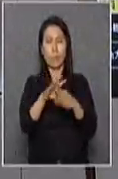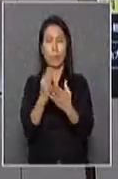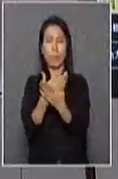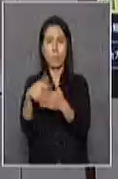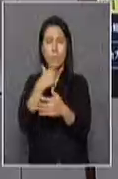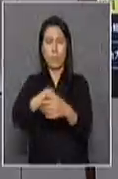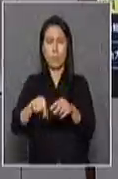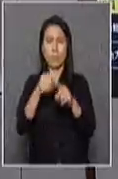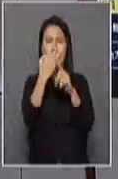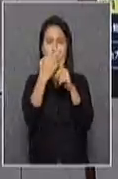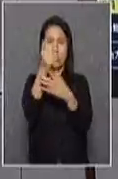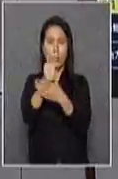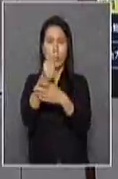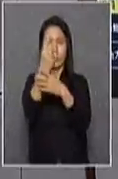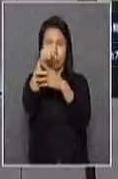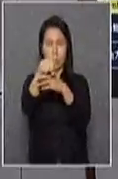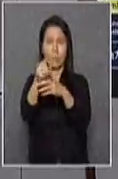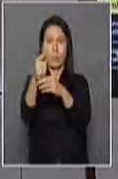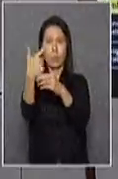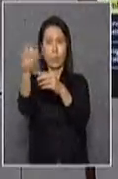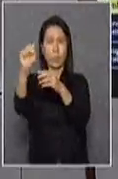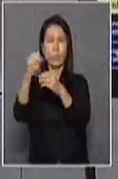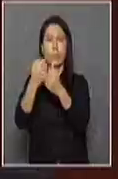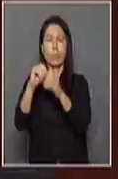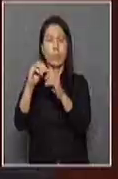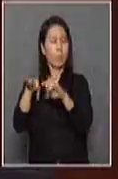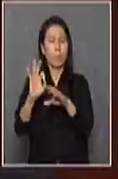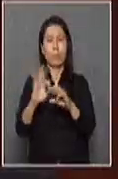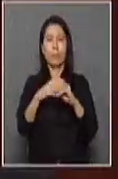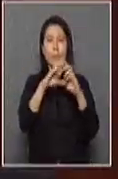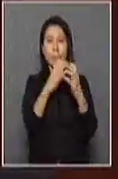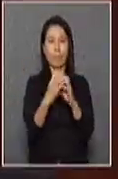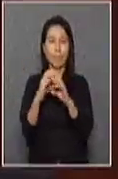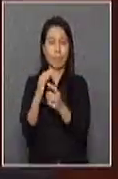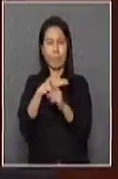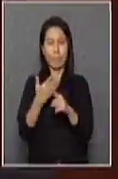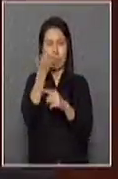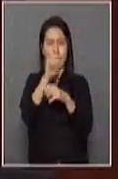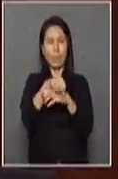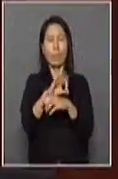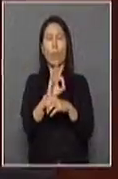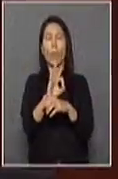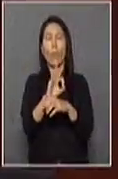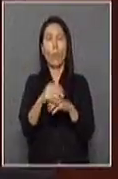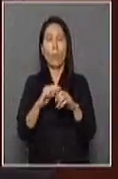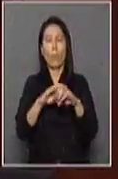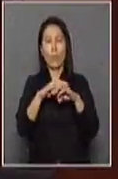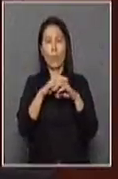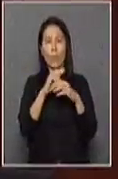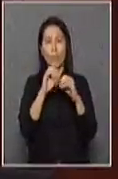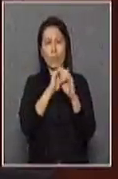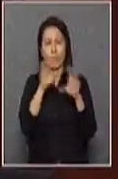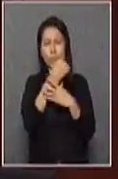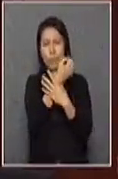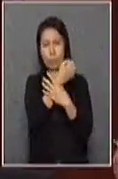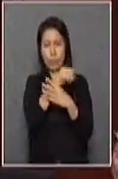產生的議員13位出席，1位贊成，8位反對，沒有人棄權。議題未獲得兩部分在席委員分別以過半數贊成，我宣布修正